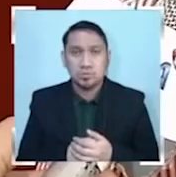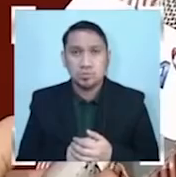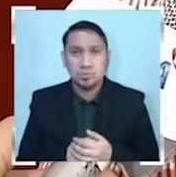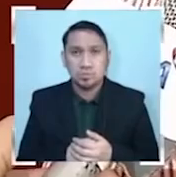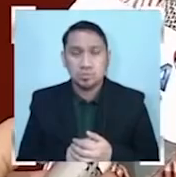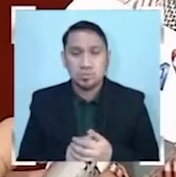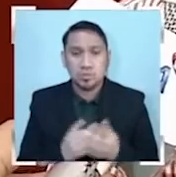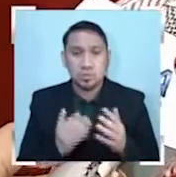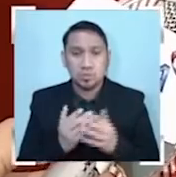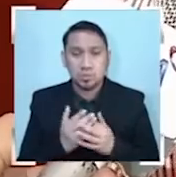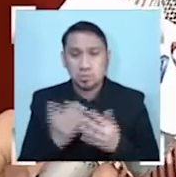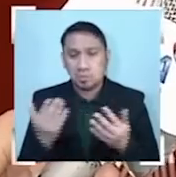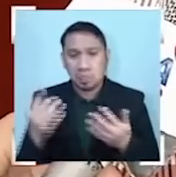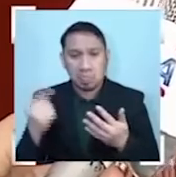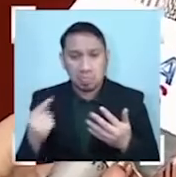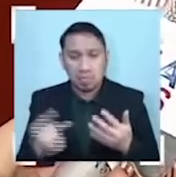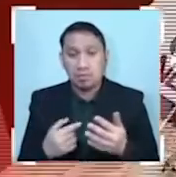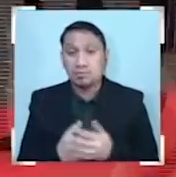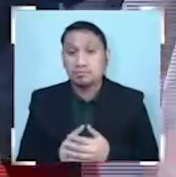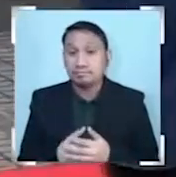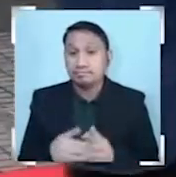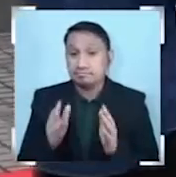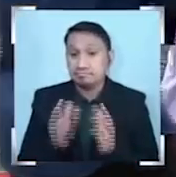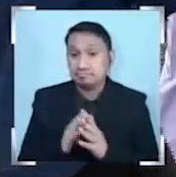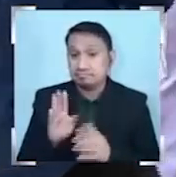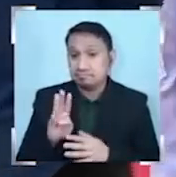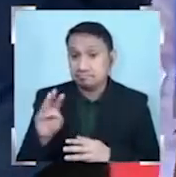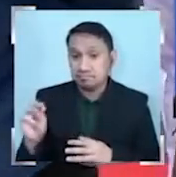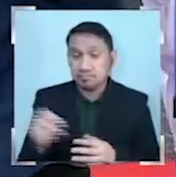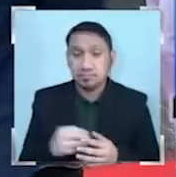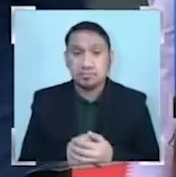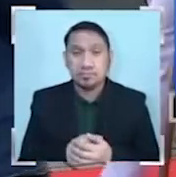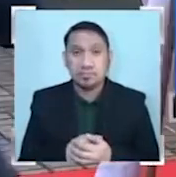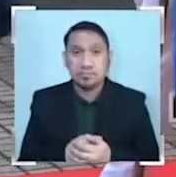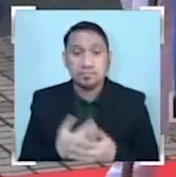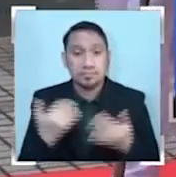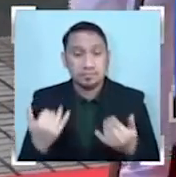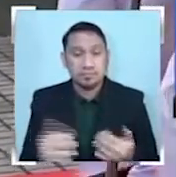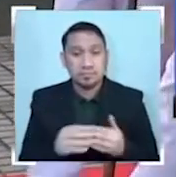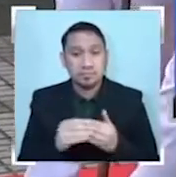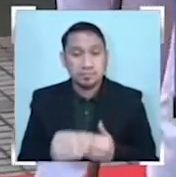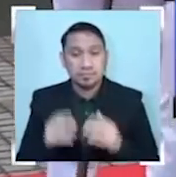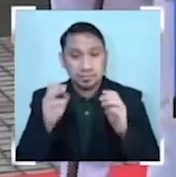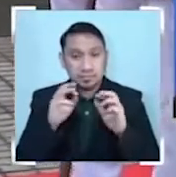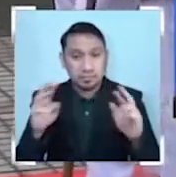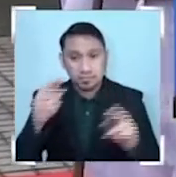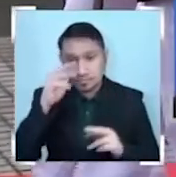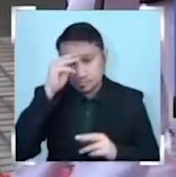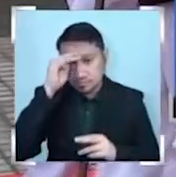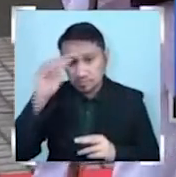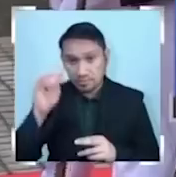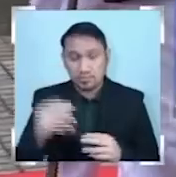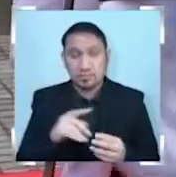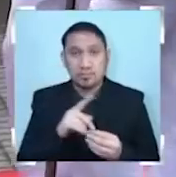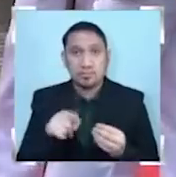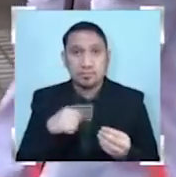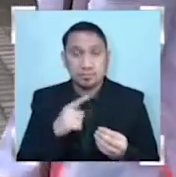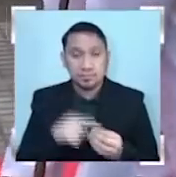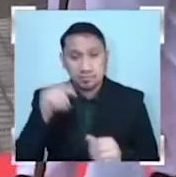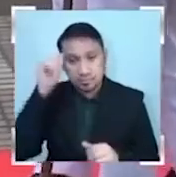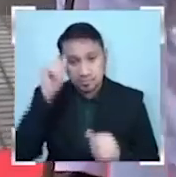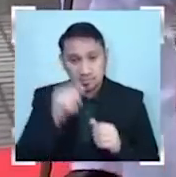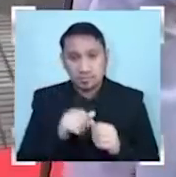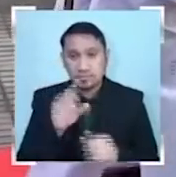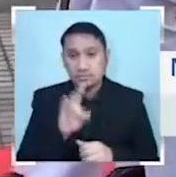service. Kinukuha pa namin ang panig ni Marcos. Pinangunahan ni Manila Mayor Isko Moreno ang commemoration ng 77th anniversary